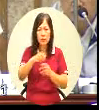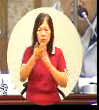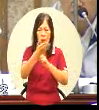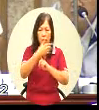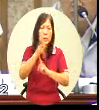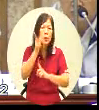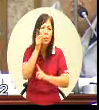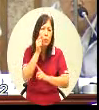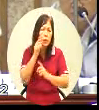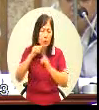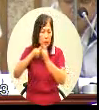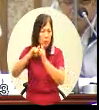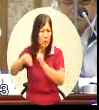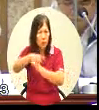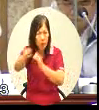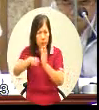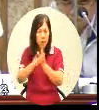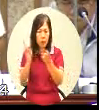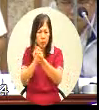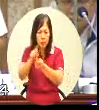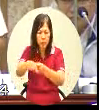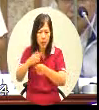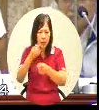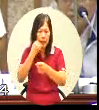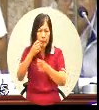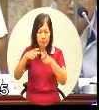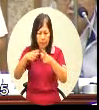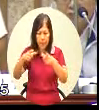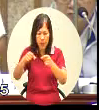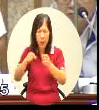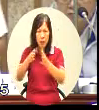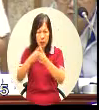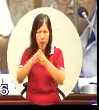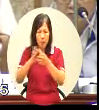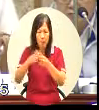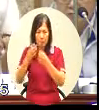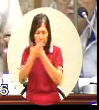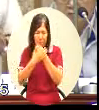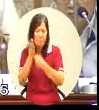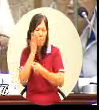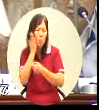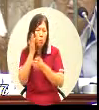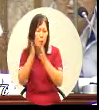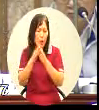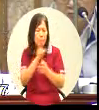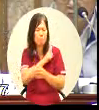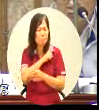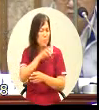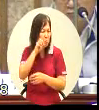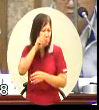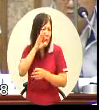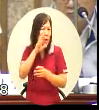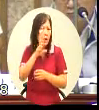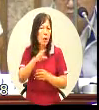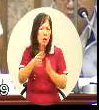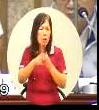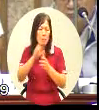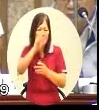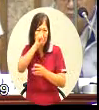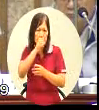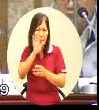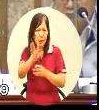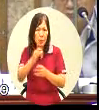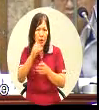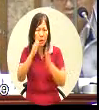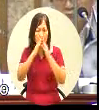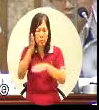居民希望针对旗津卡的使用能够更加的珍惜这样的一个荣那个特别的